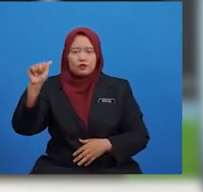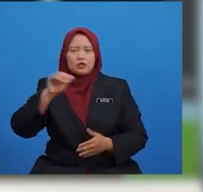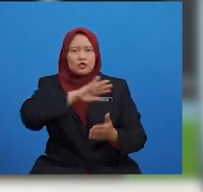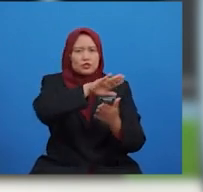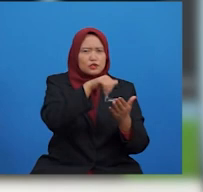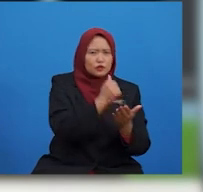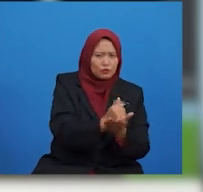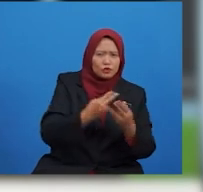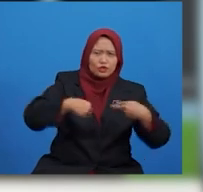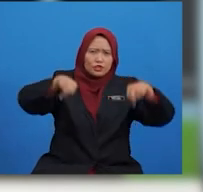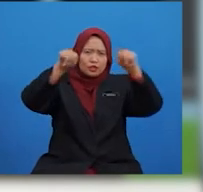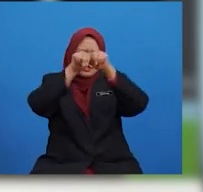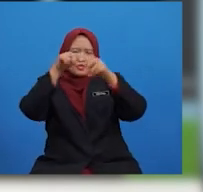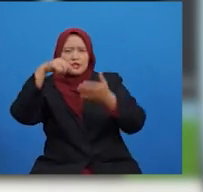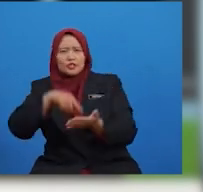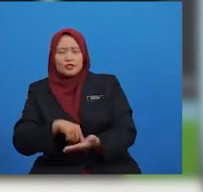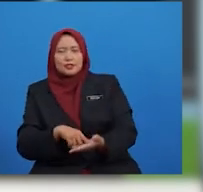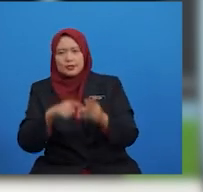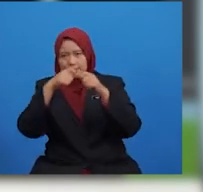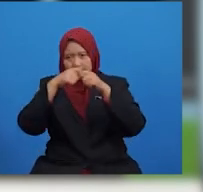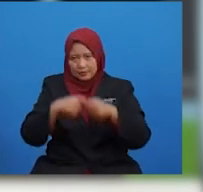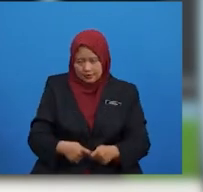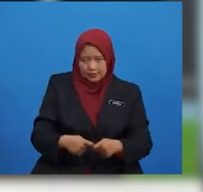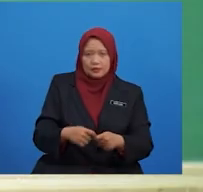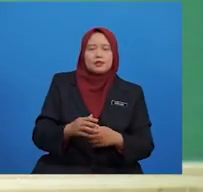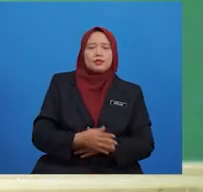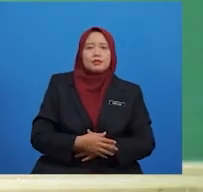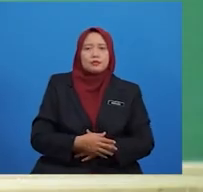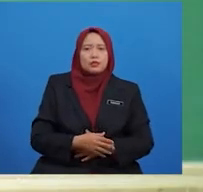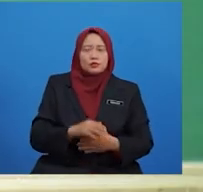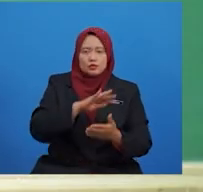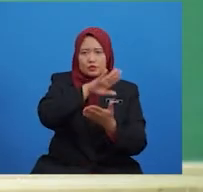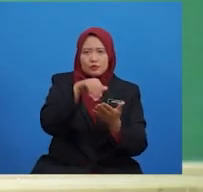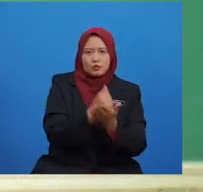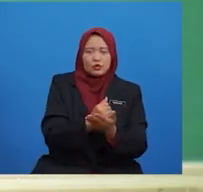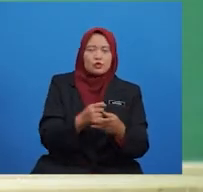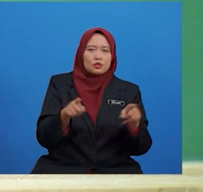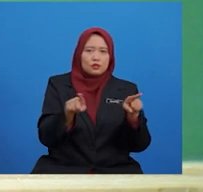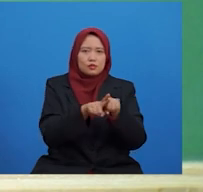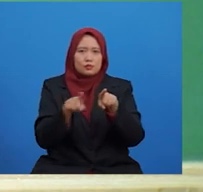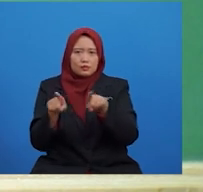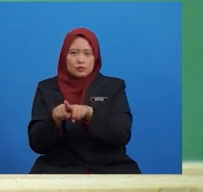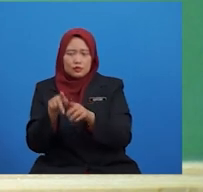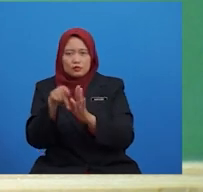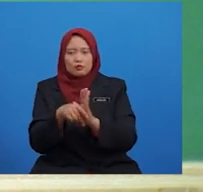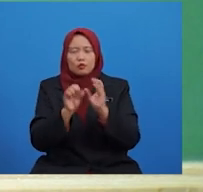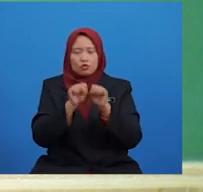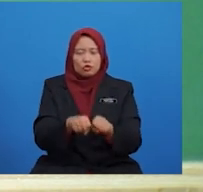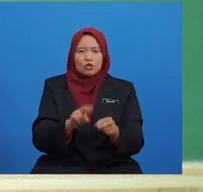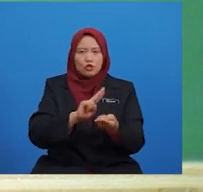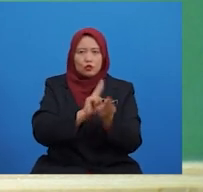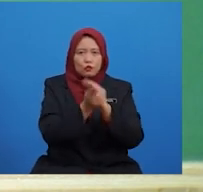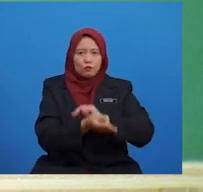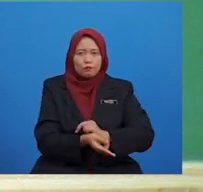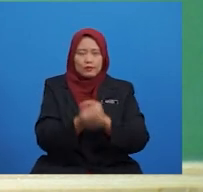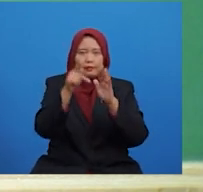sebagai pemalar. Oleh yang demikian, nilai pemalar tidak akan berubah semasa atau